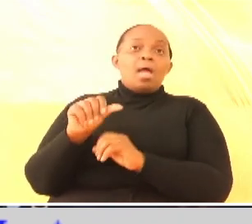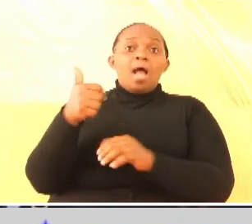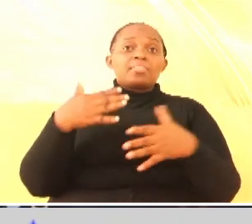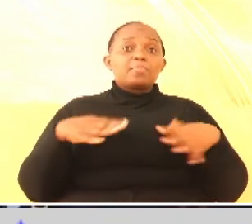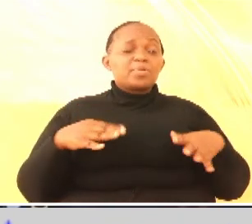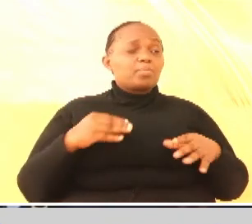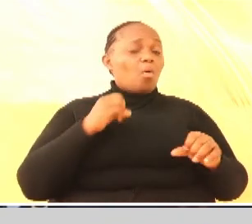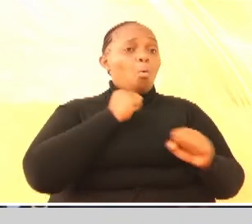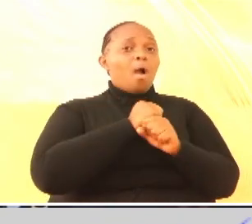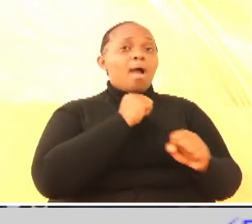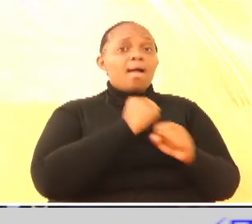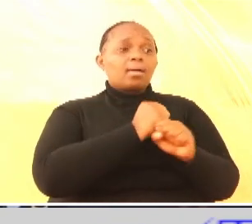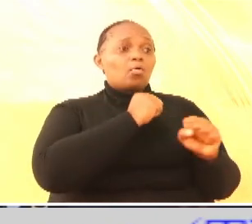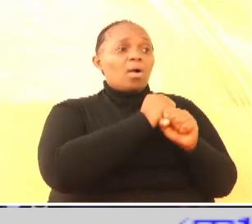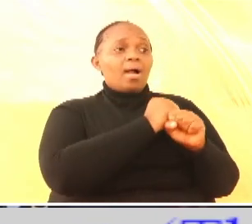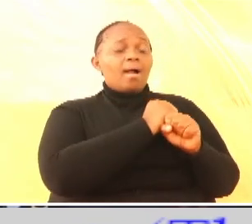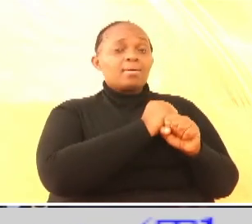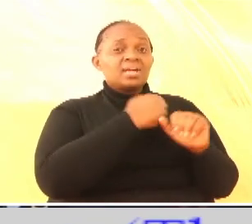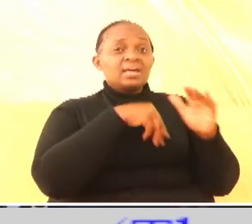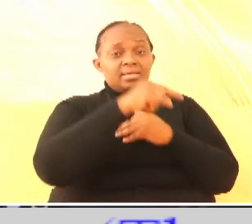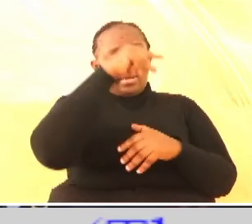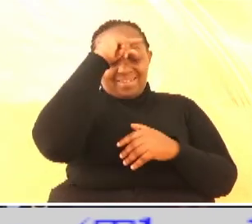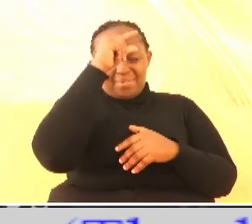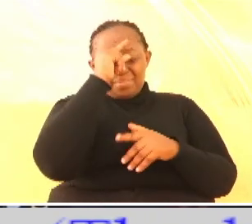Bwana na ni kama ni watumishi wakulipwa.